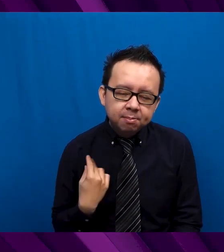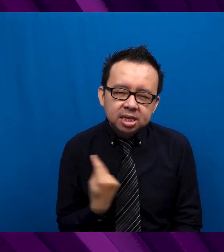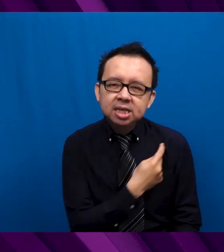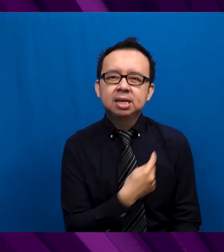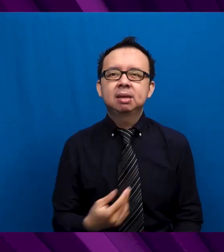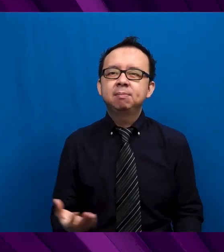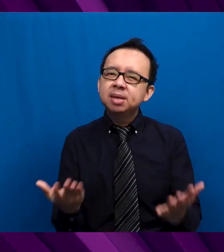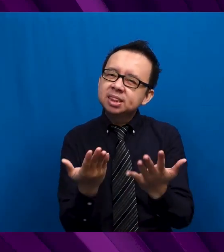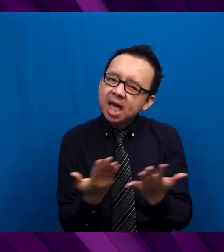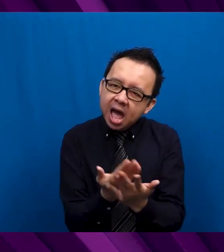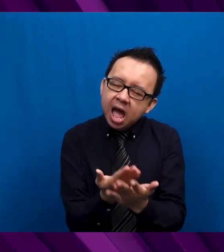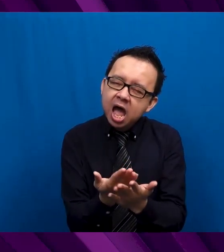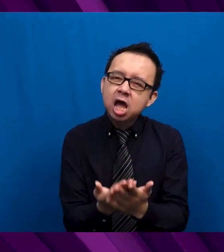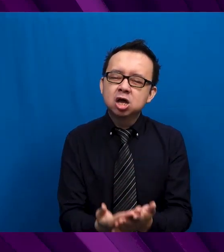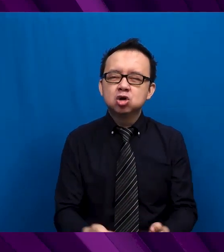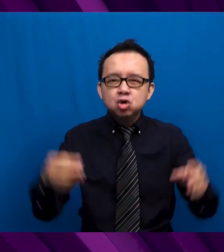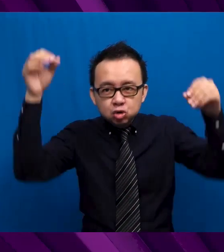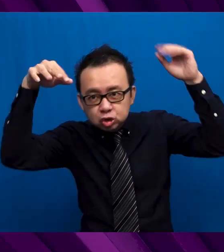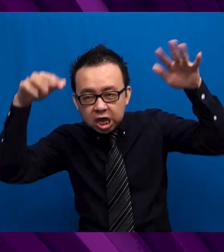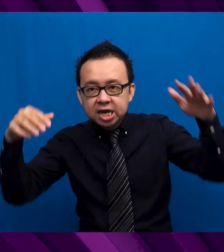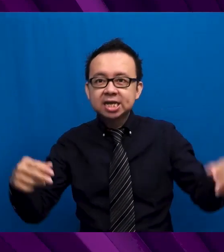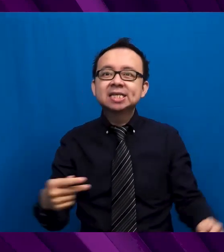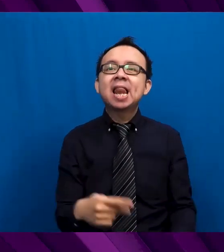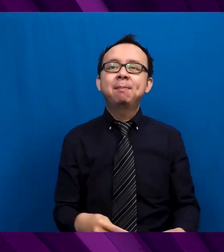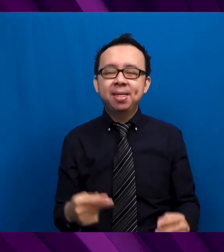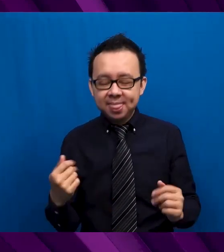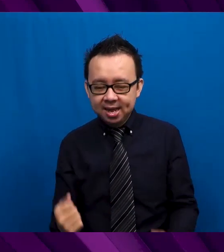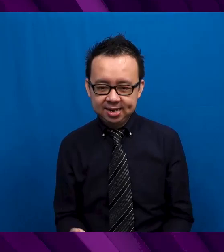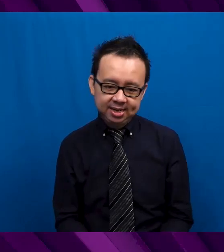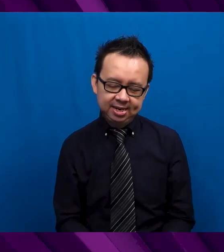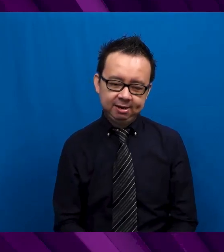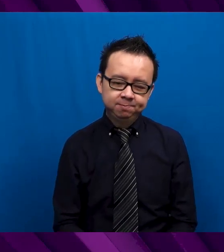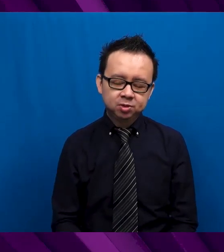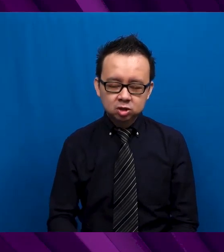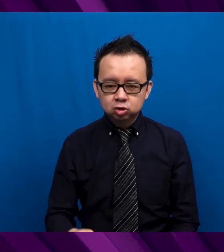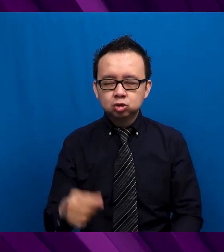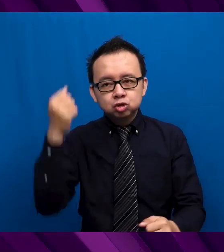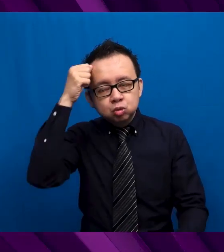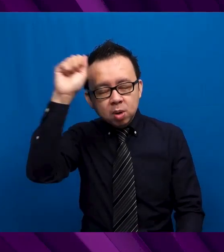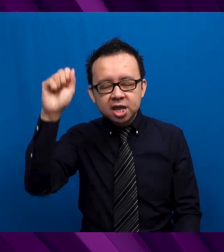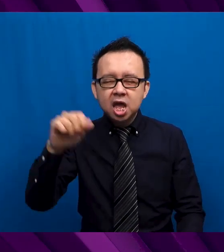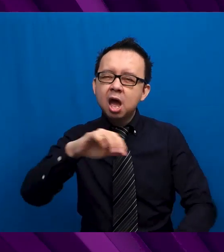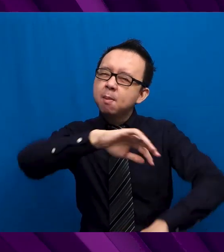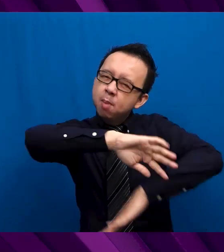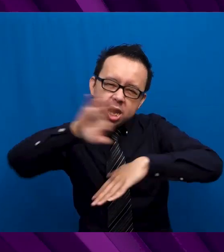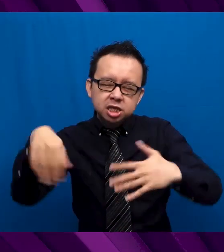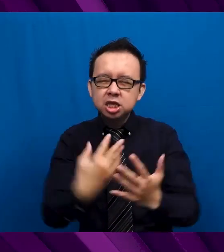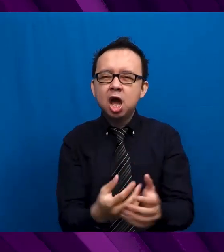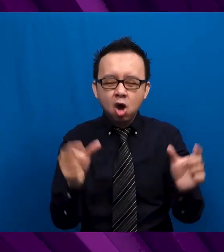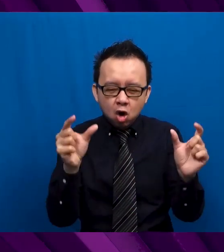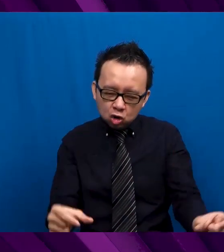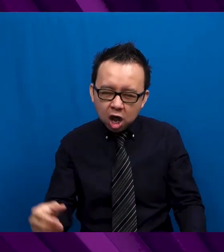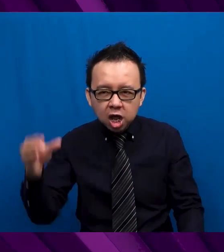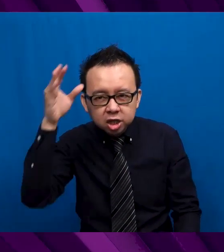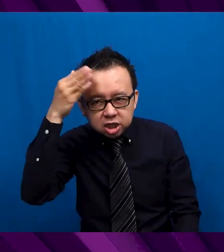ini. Termasuk lewat musim ini Tuhan. Biarkan semakin banyak orang akan mengenal bahwa